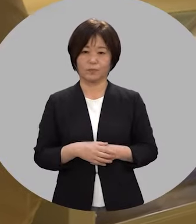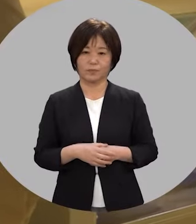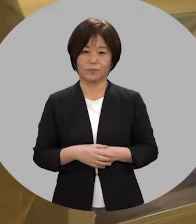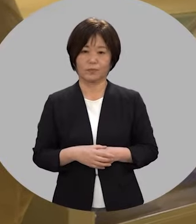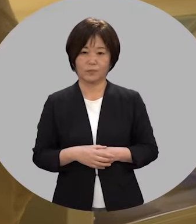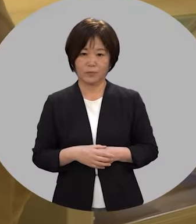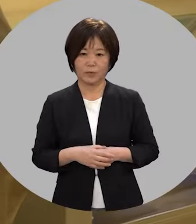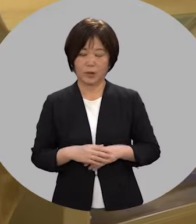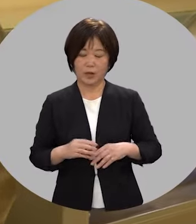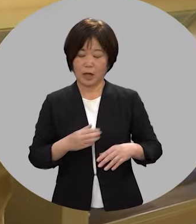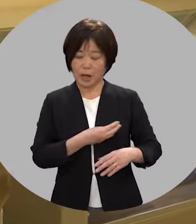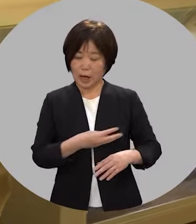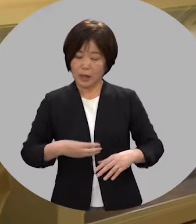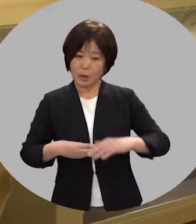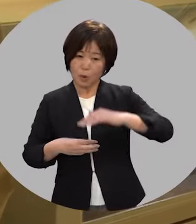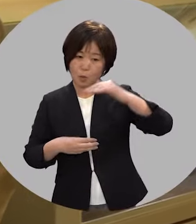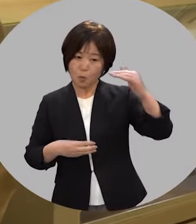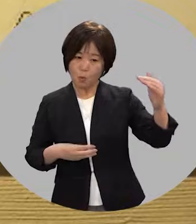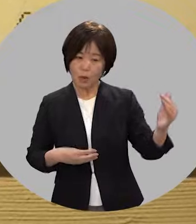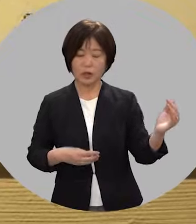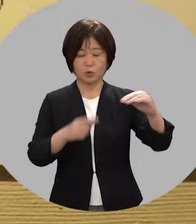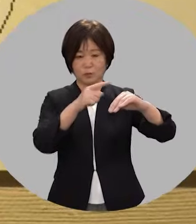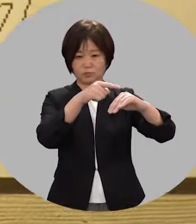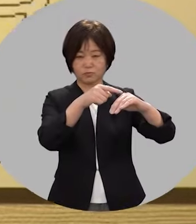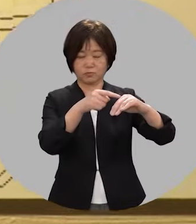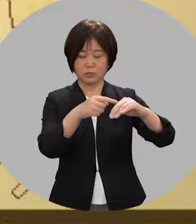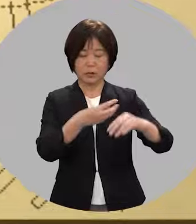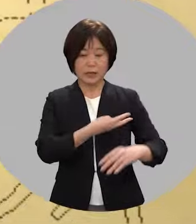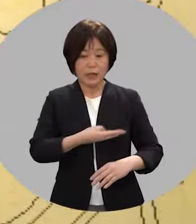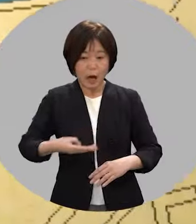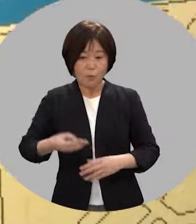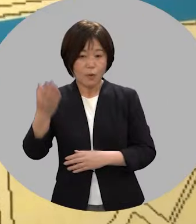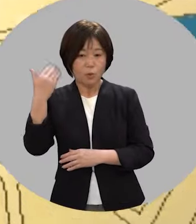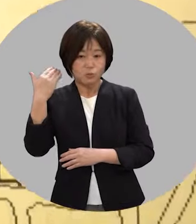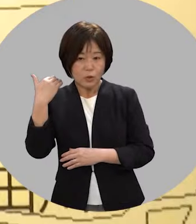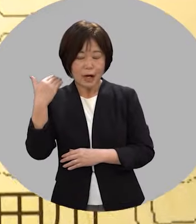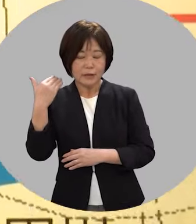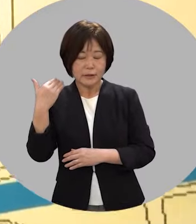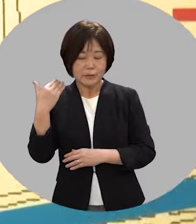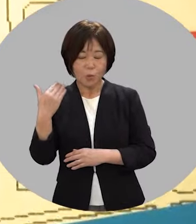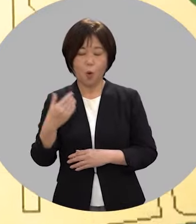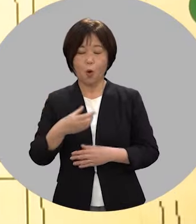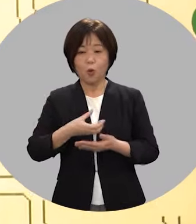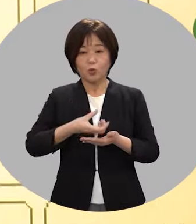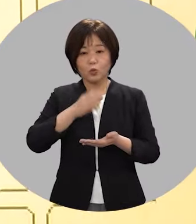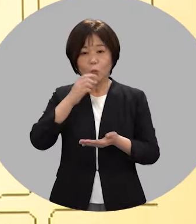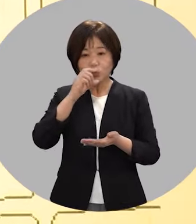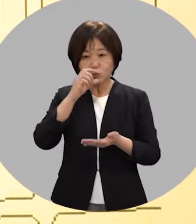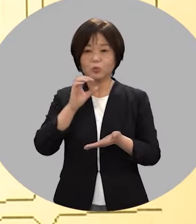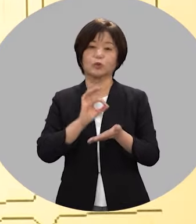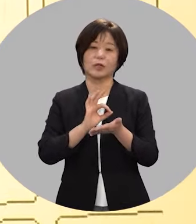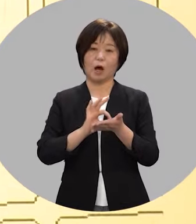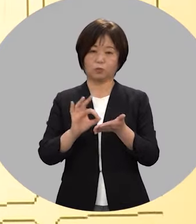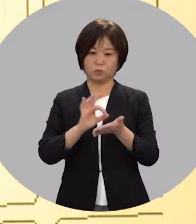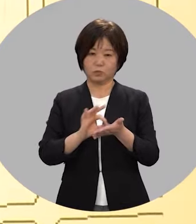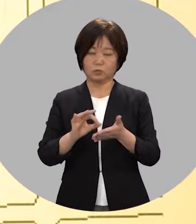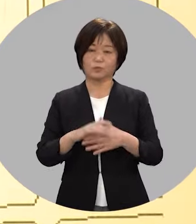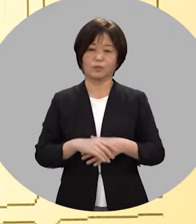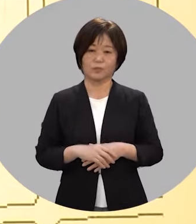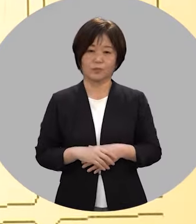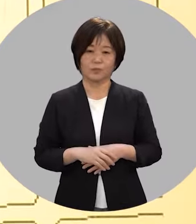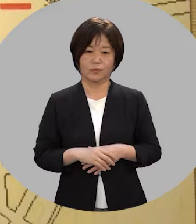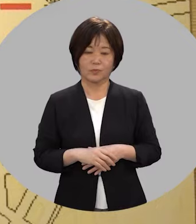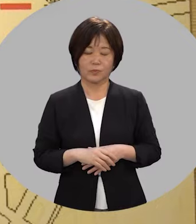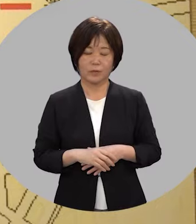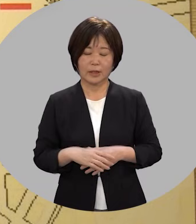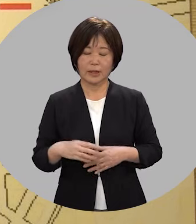台地上に位置している遺跡になります。基本的に川というのはもうこの当時でも飲料水とかに使われるもの